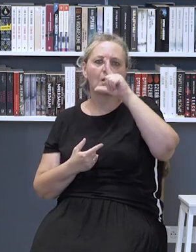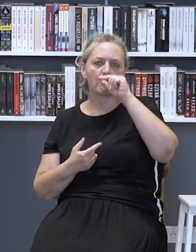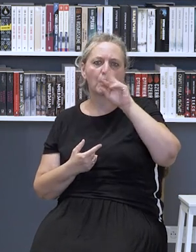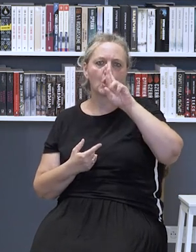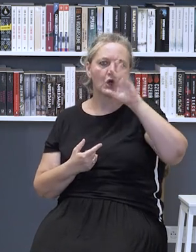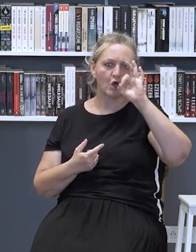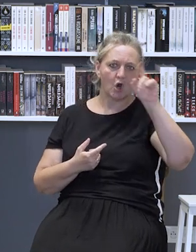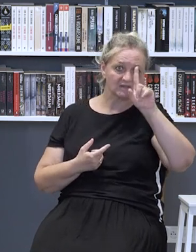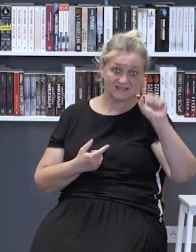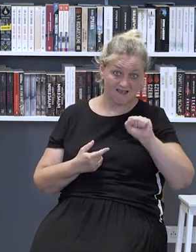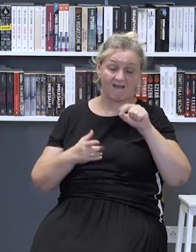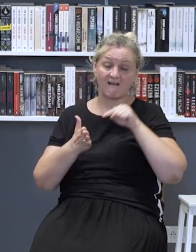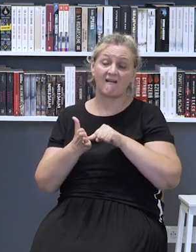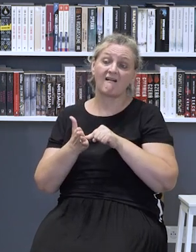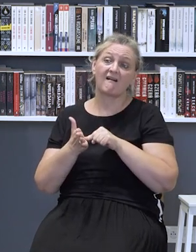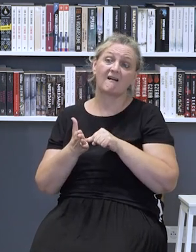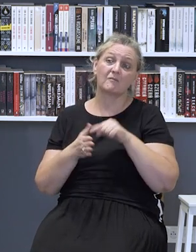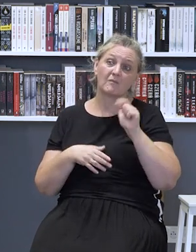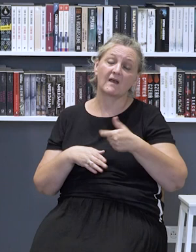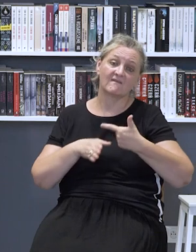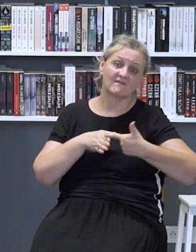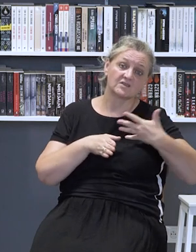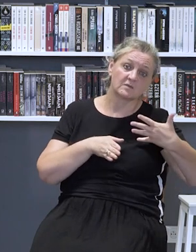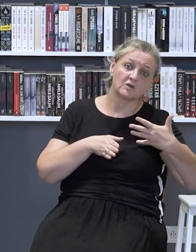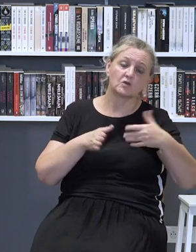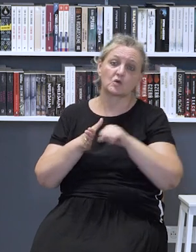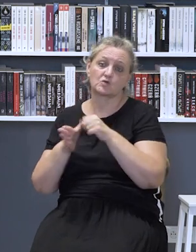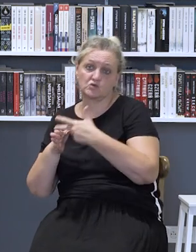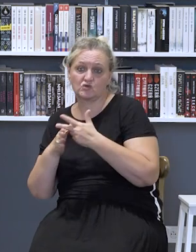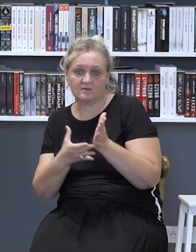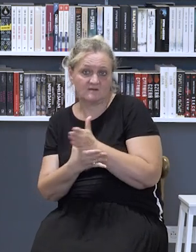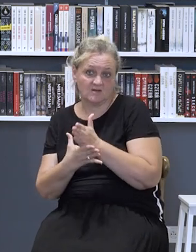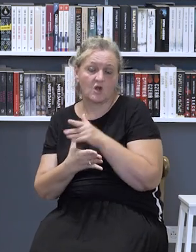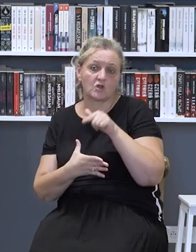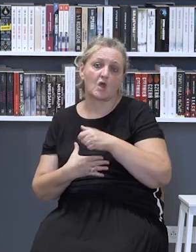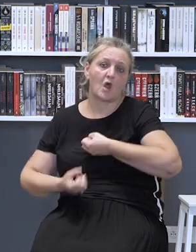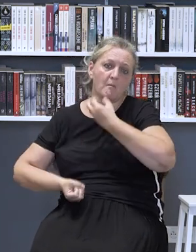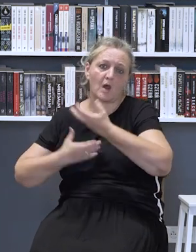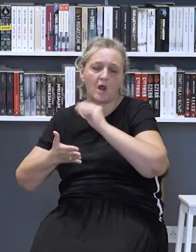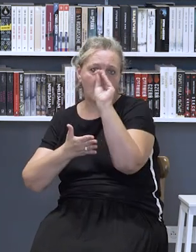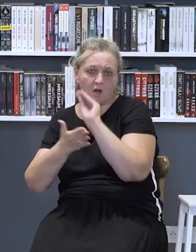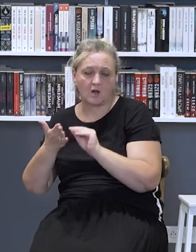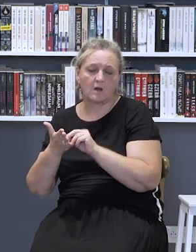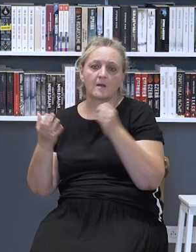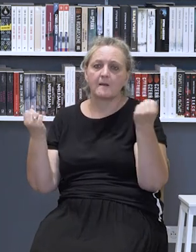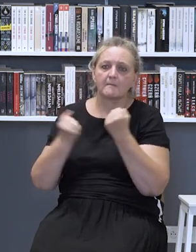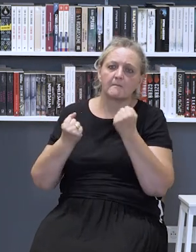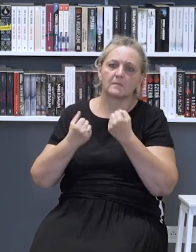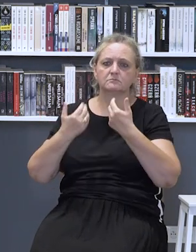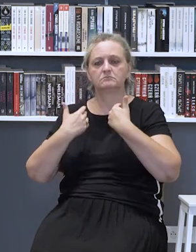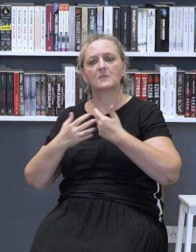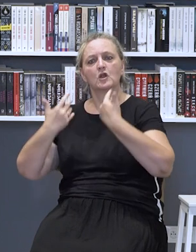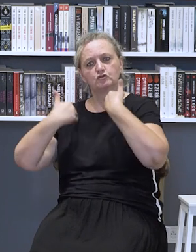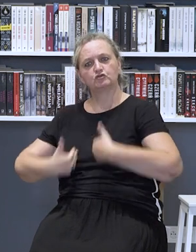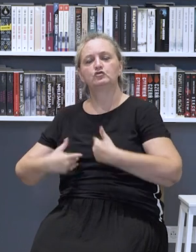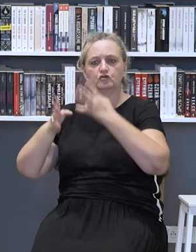prozą debiutuje się mając lat pomiędzy 25 i 30 i z reguły jest to powieść bardzo mocno autobiograficzna, nawet